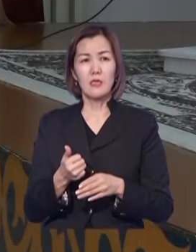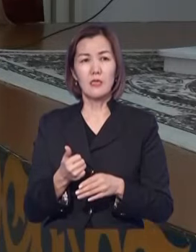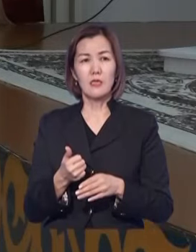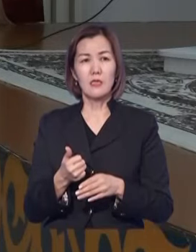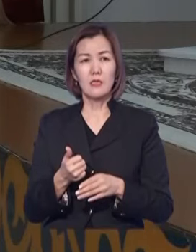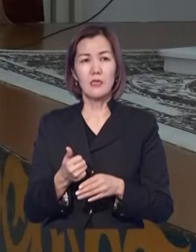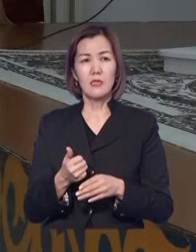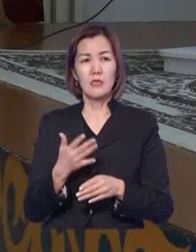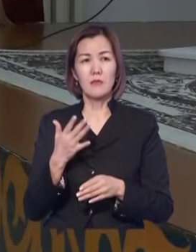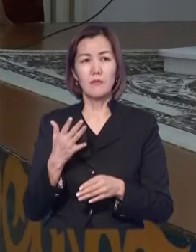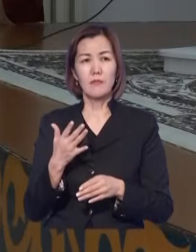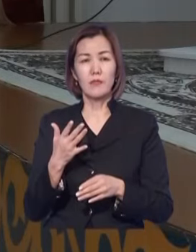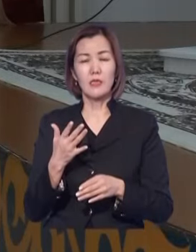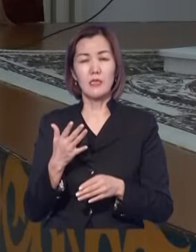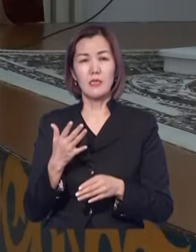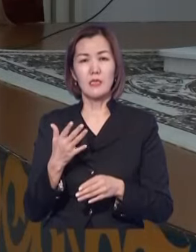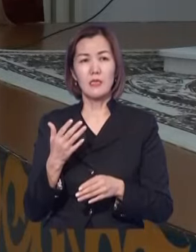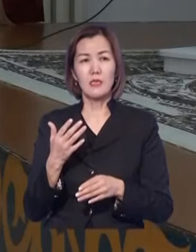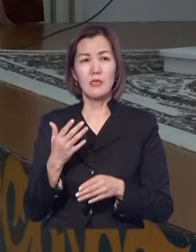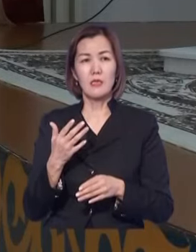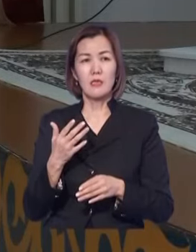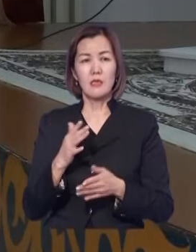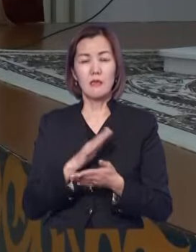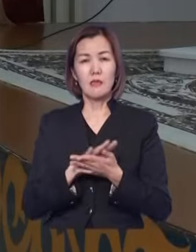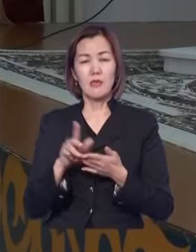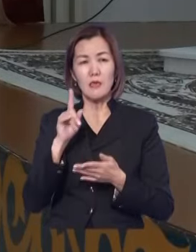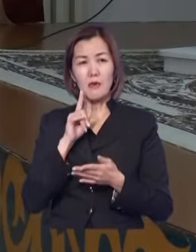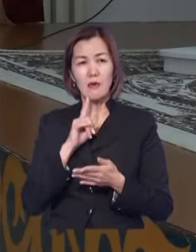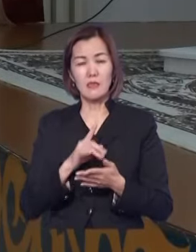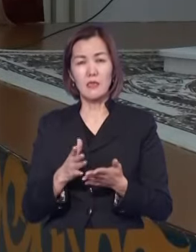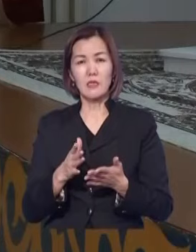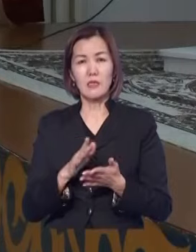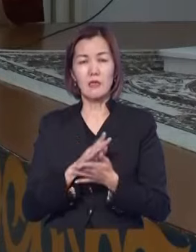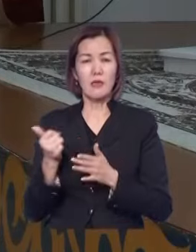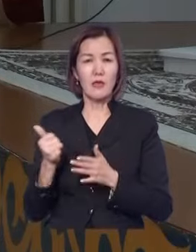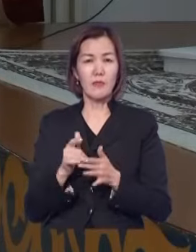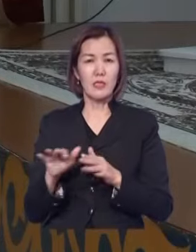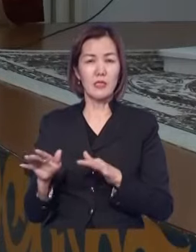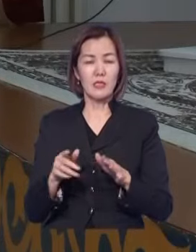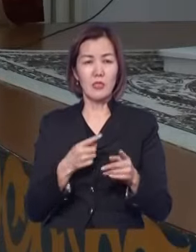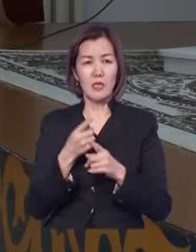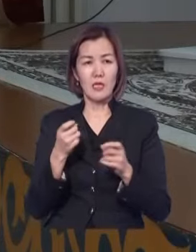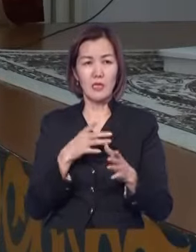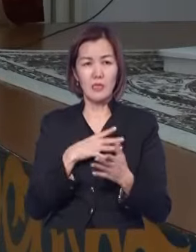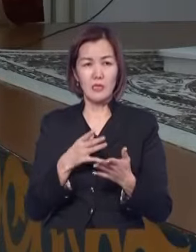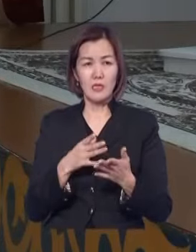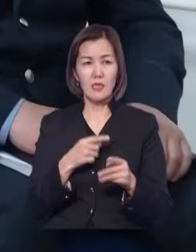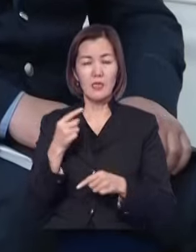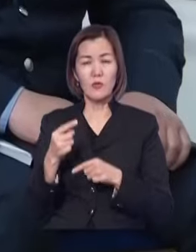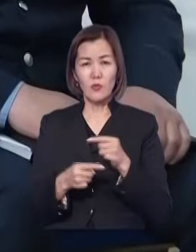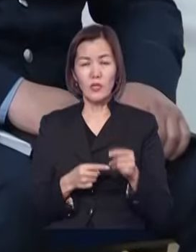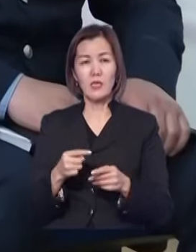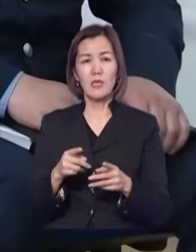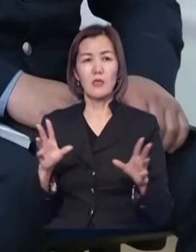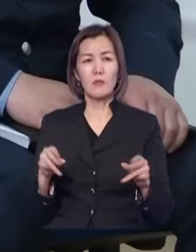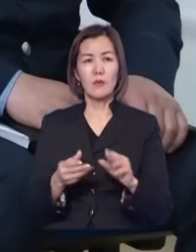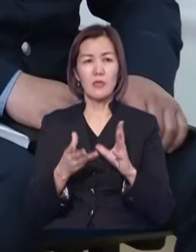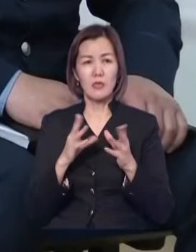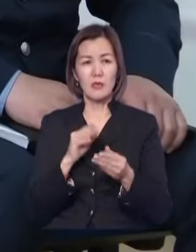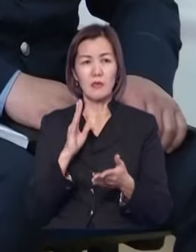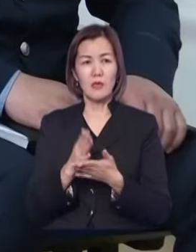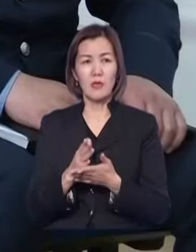апталық, 5 апта бойынша бізде «Таза Қазақстан» акциясы жарияланған, келесі апта біз сол жол мәселесіне бөлеміз. Қорыта айтқанда, өңір